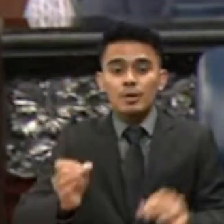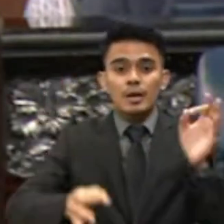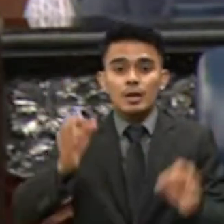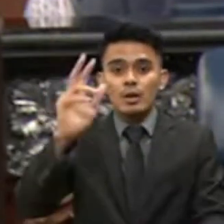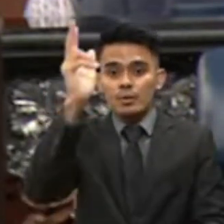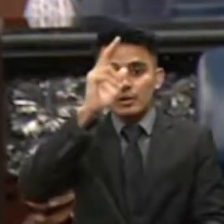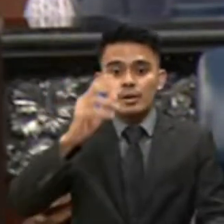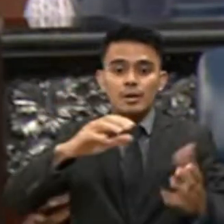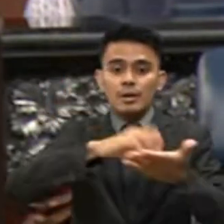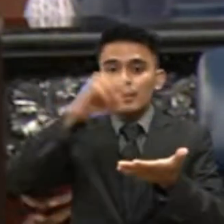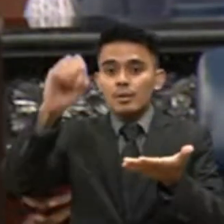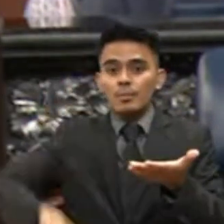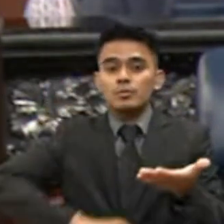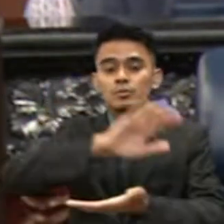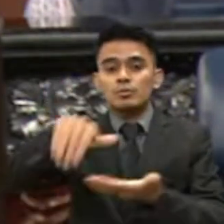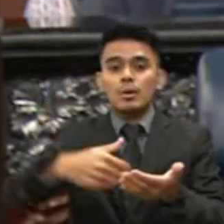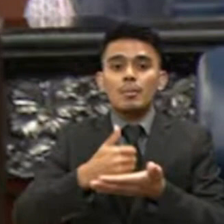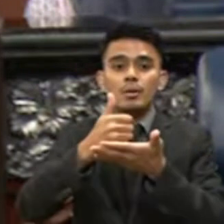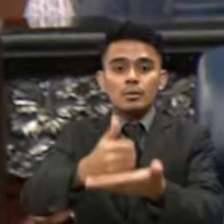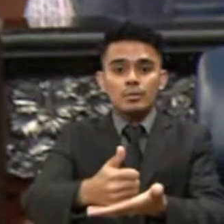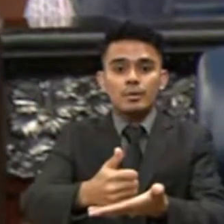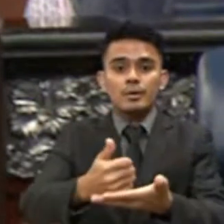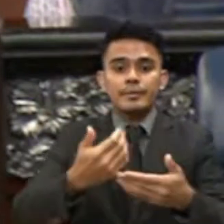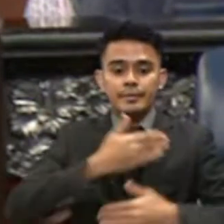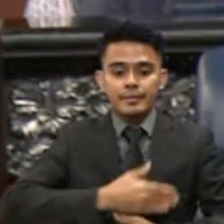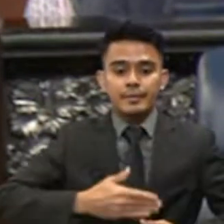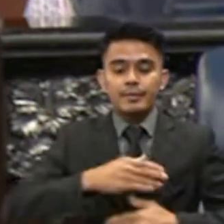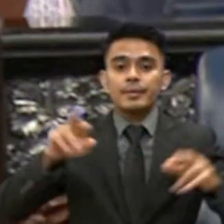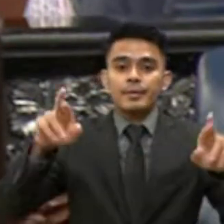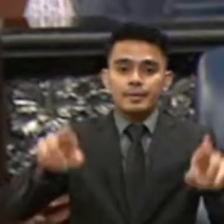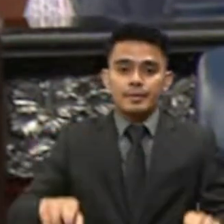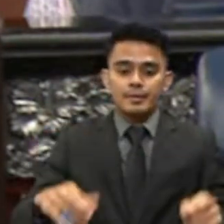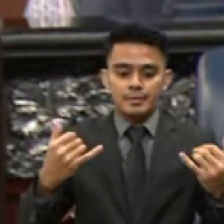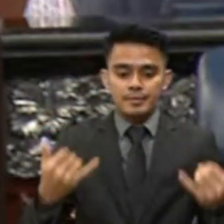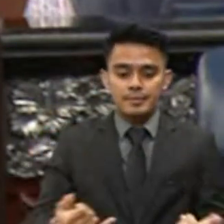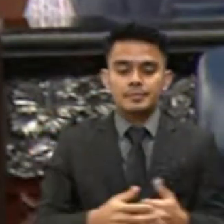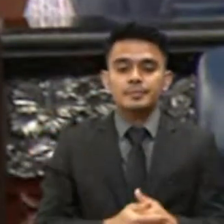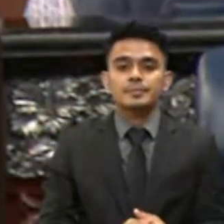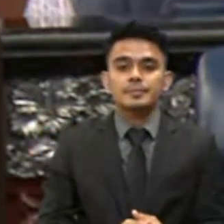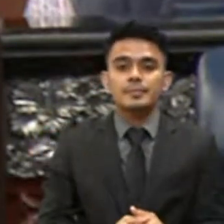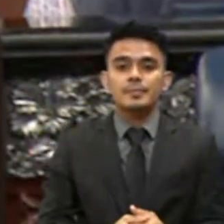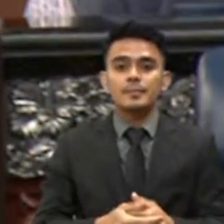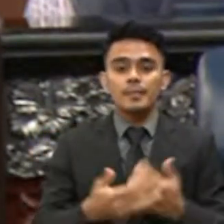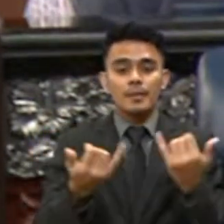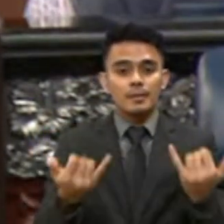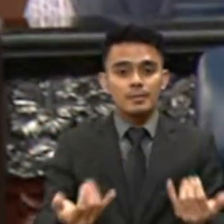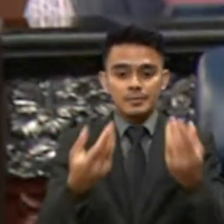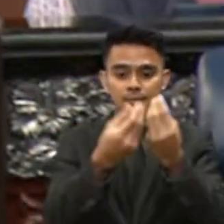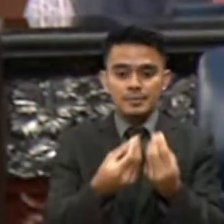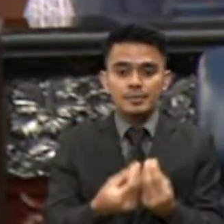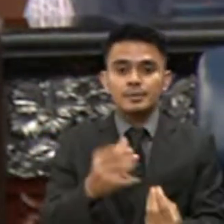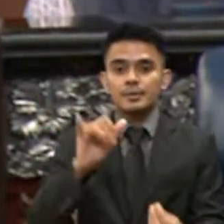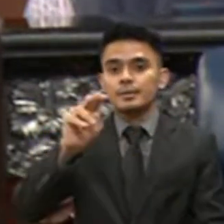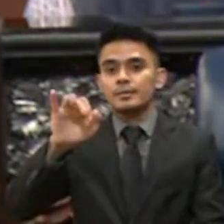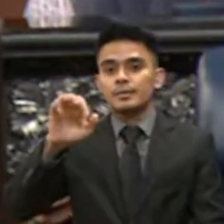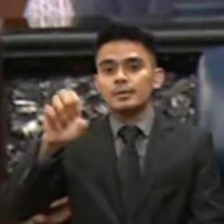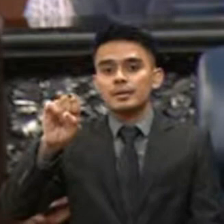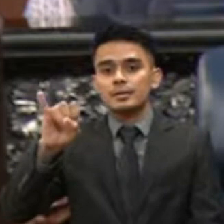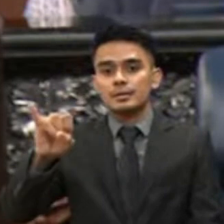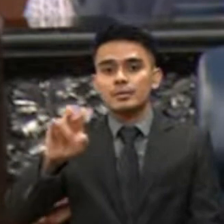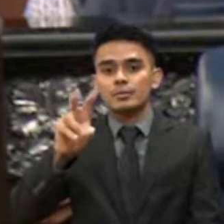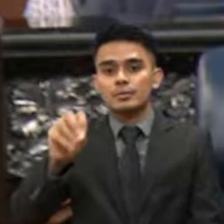menghapuskan semua subsidi yang dinikmati rakyat ketika ini berdasarkan data terkini inflasi yaitu di zimba